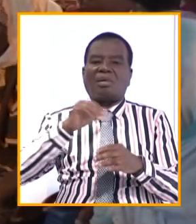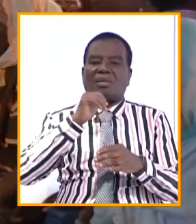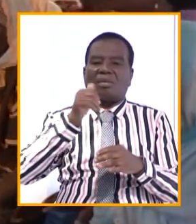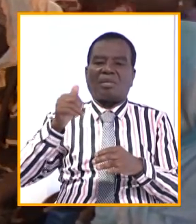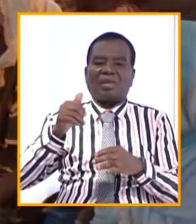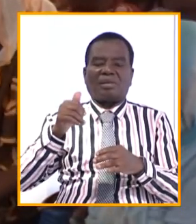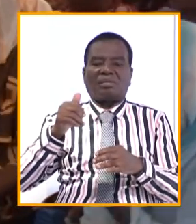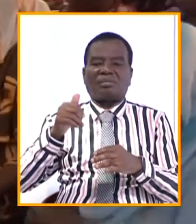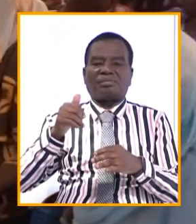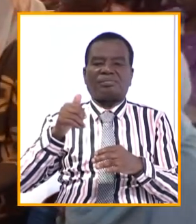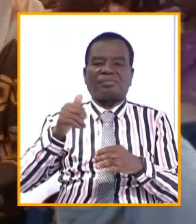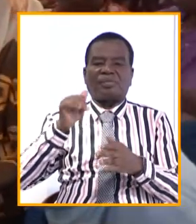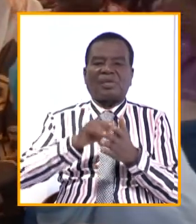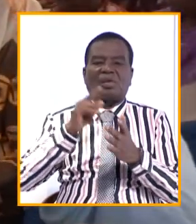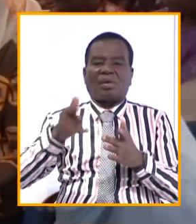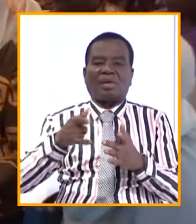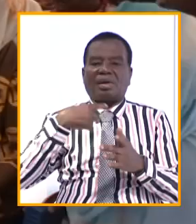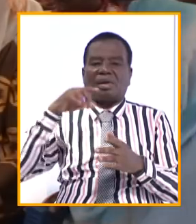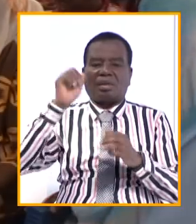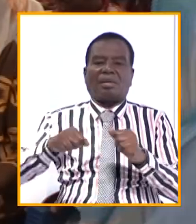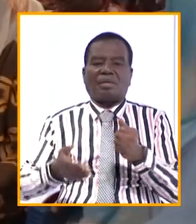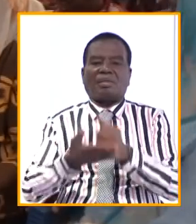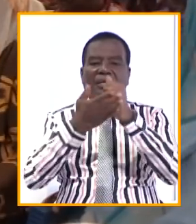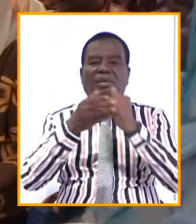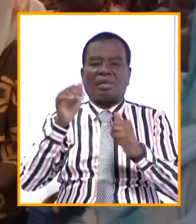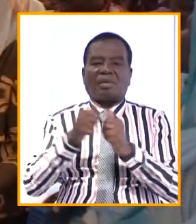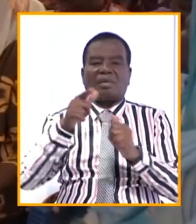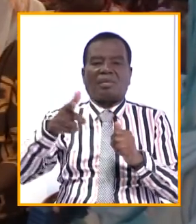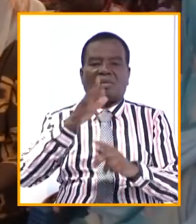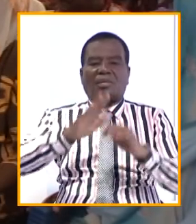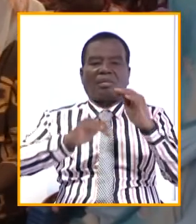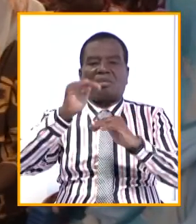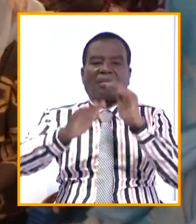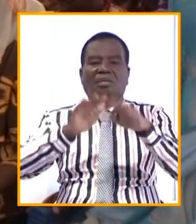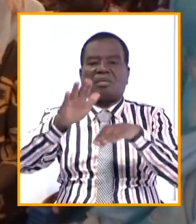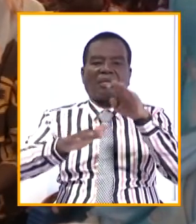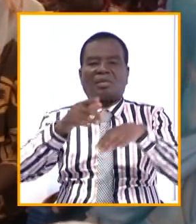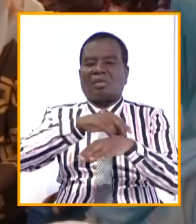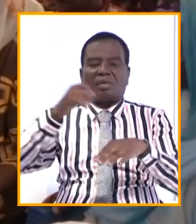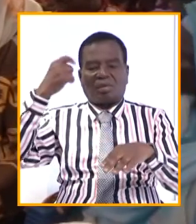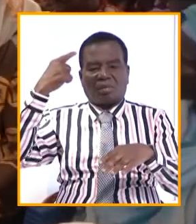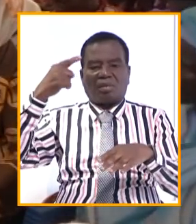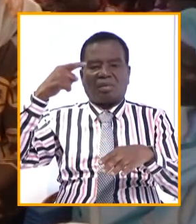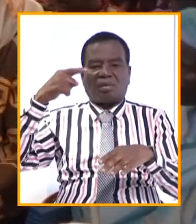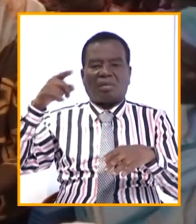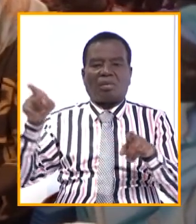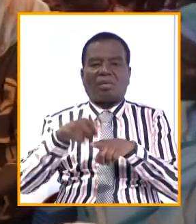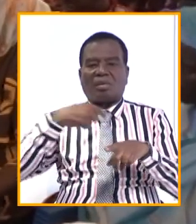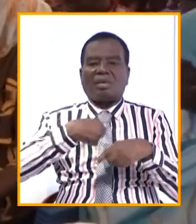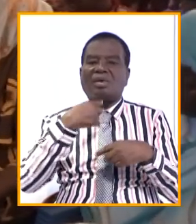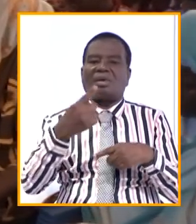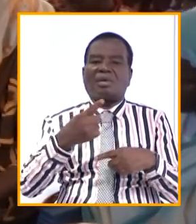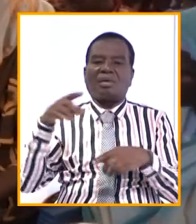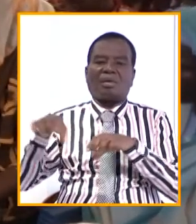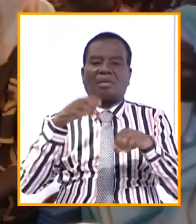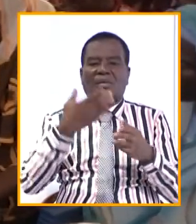parti politique. C'est celui qui peut vous aider là. C'est avec lui que vous marchez. Vous avez compris? Dans tous les cas, comme j'ai dit, on